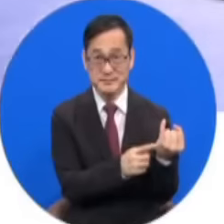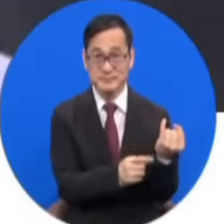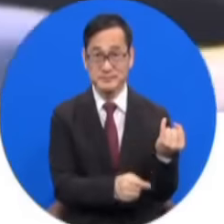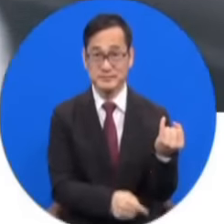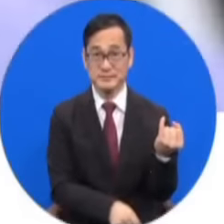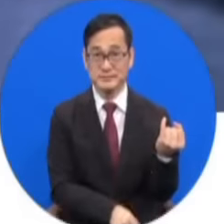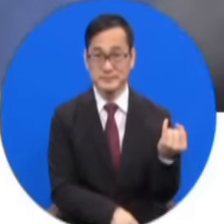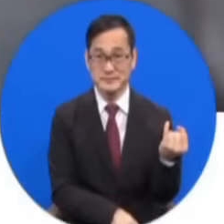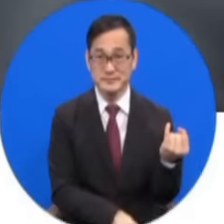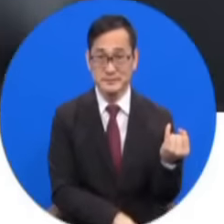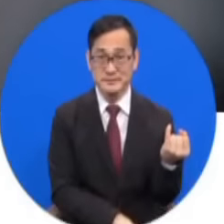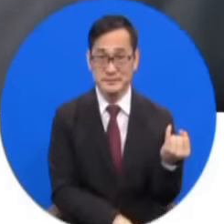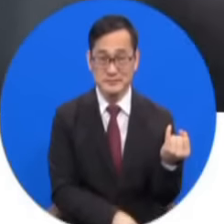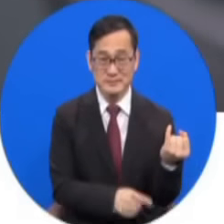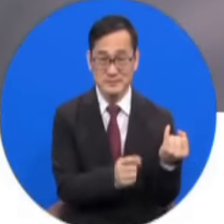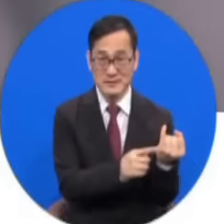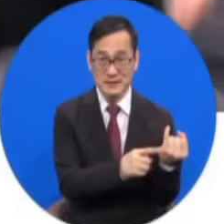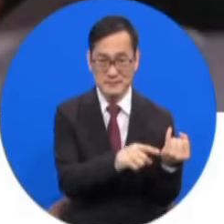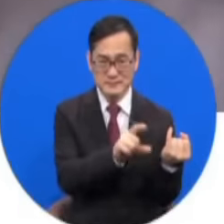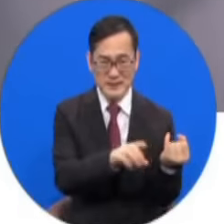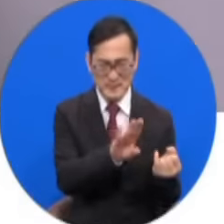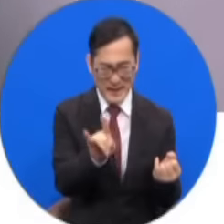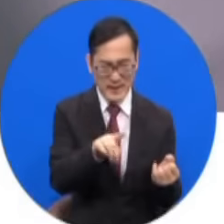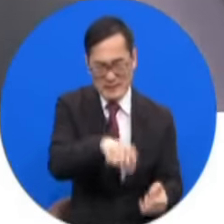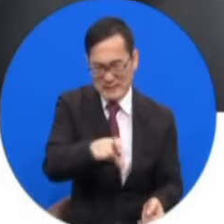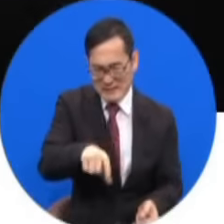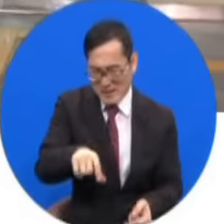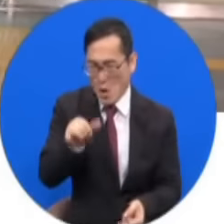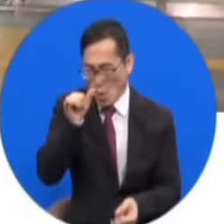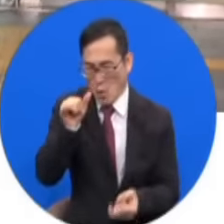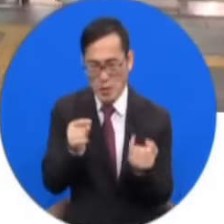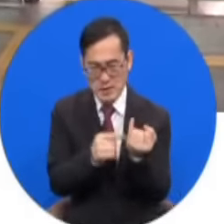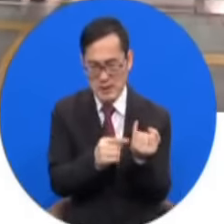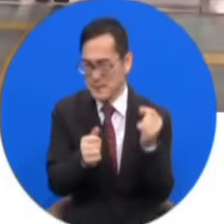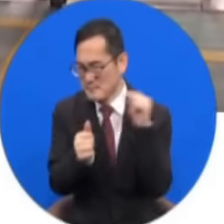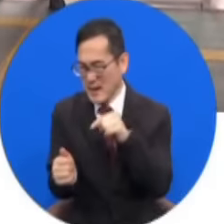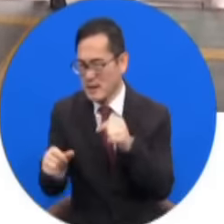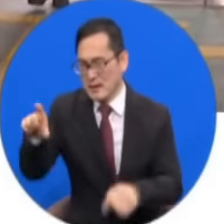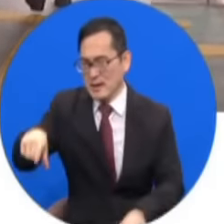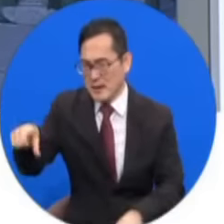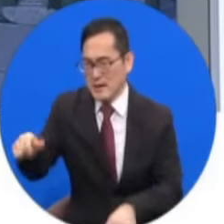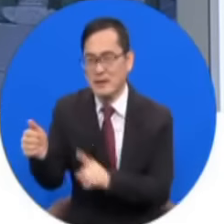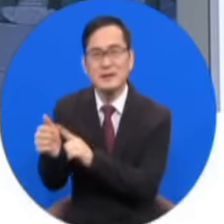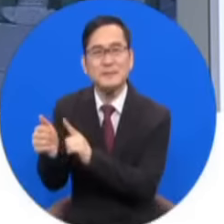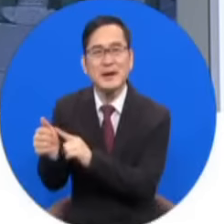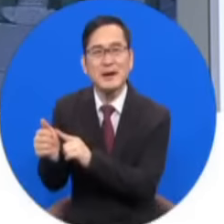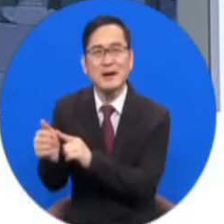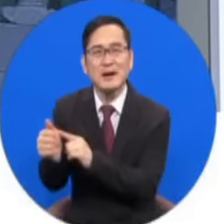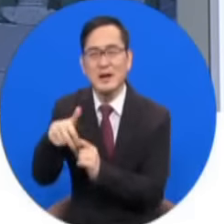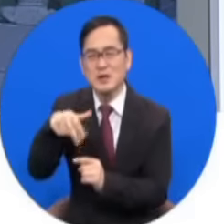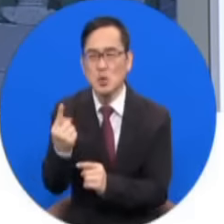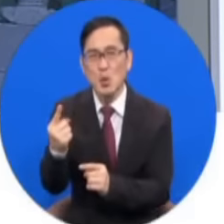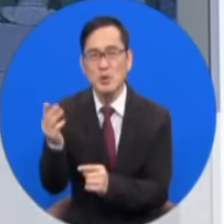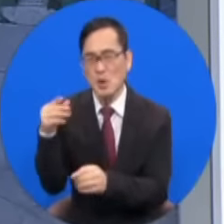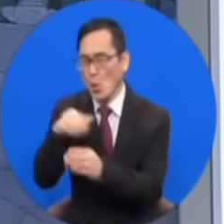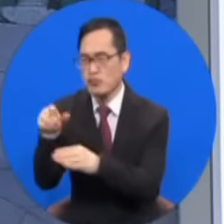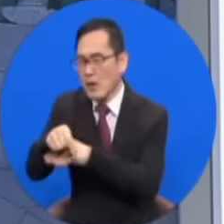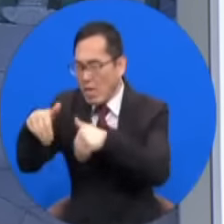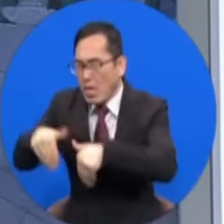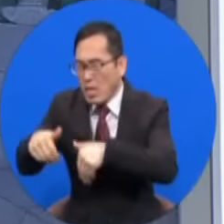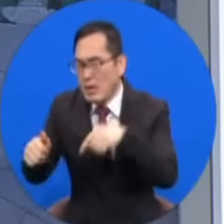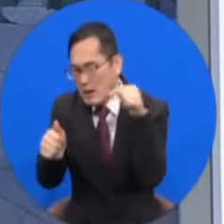되면 문제가 굉장히 굉장히 커질 수도 있겠다 그런 생각이 듭니다 그러니까 14일 김혜용 씨에 대한 선고는 단순히 그